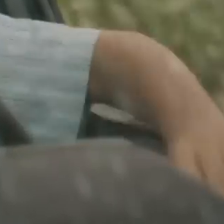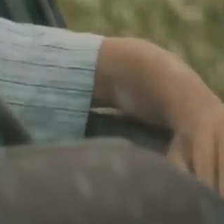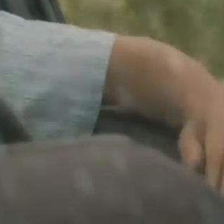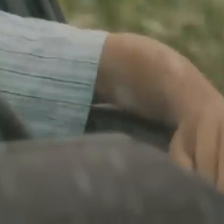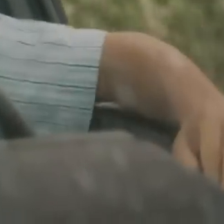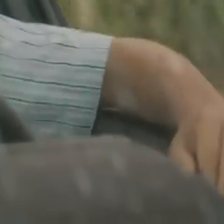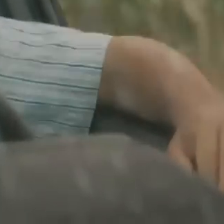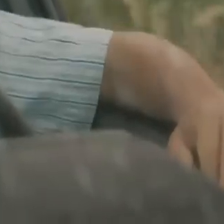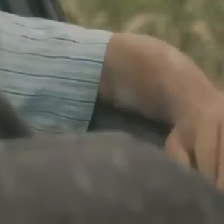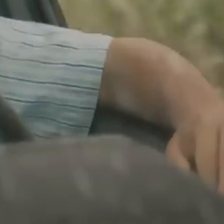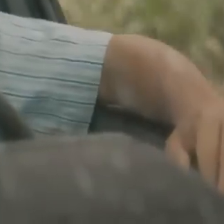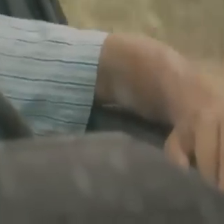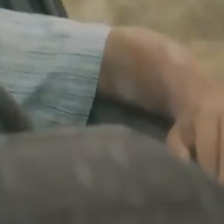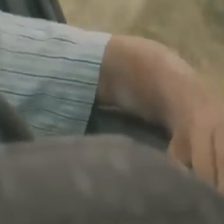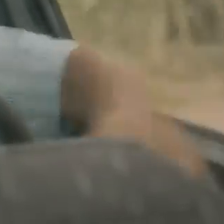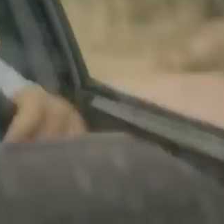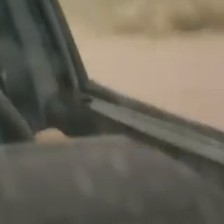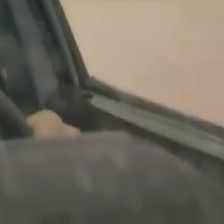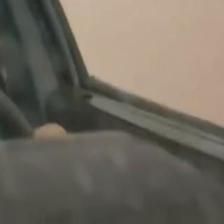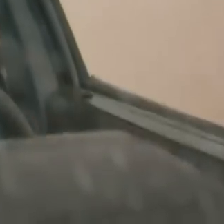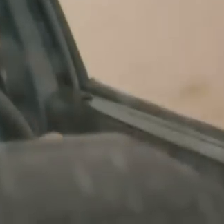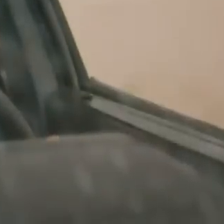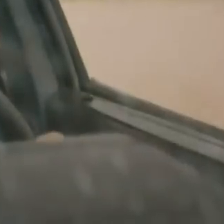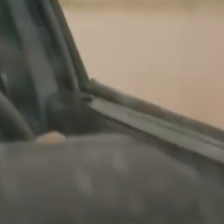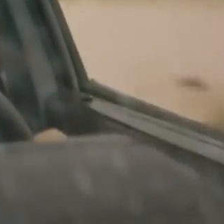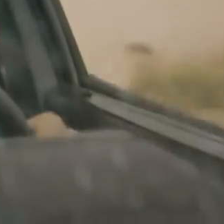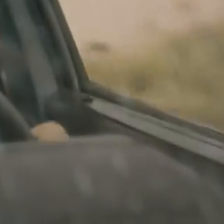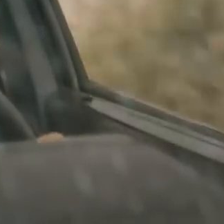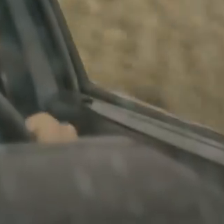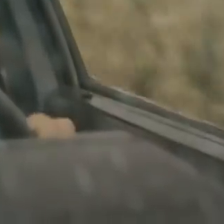Eğilip radyoyu açtı. Kafasını sallayarak ritim tutuyor. Pek bir keyifli.